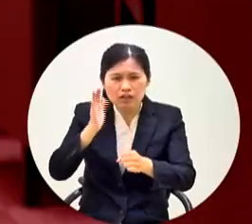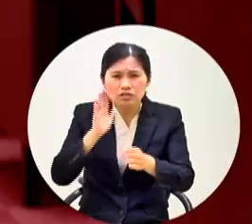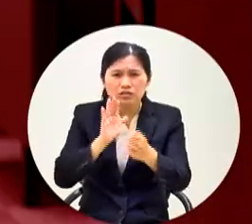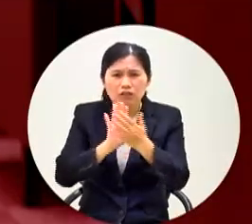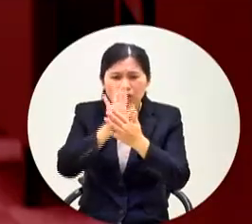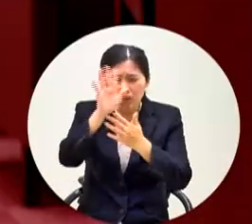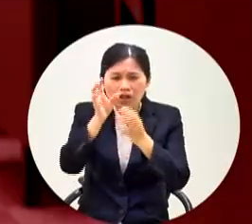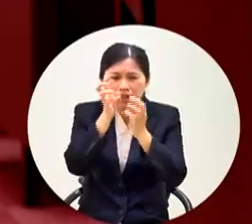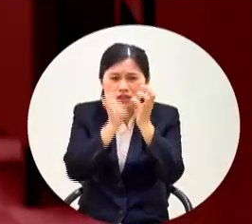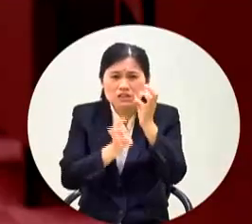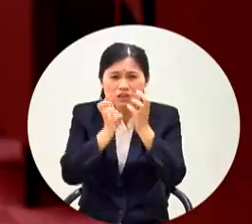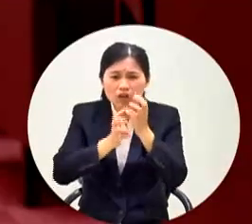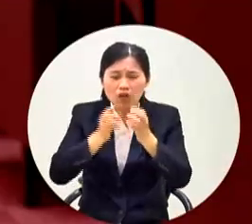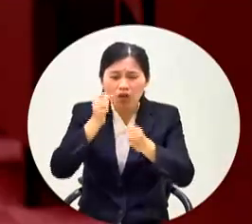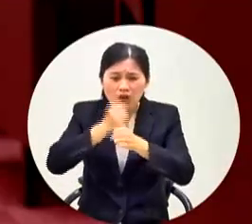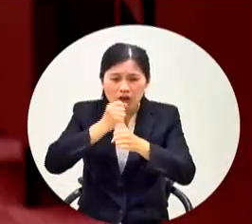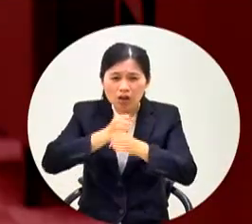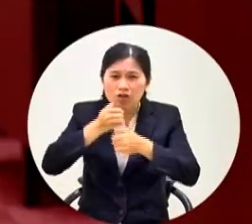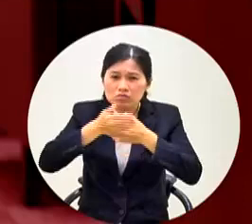要怎么作业，